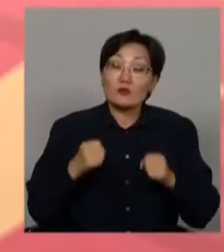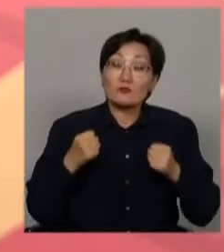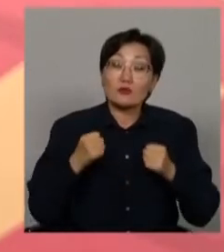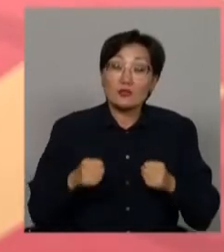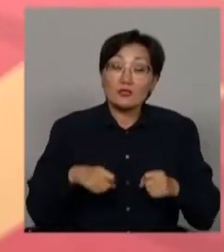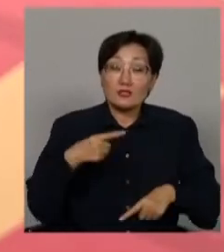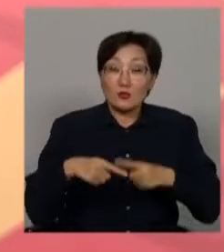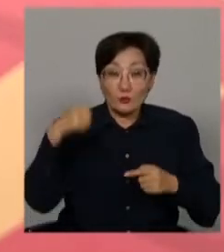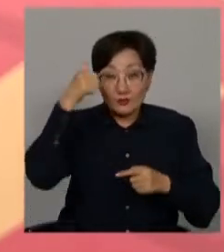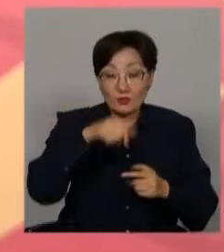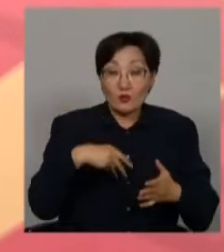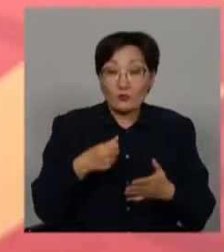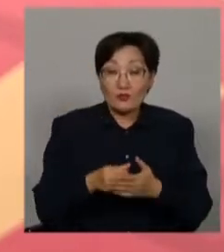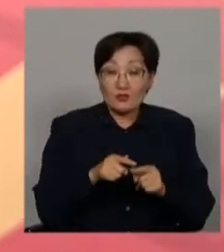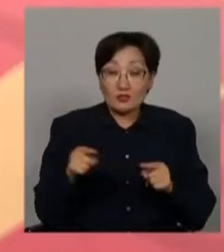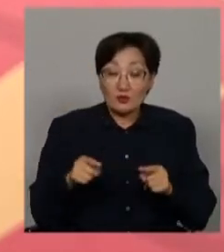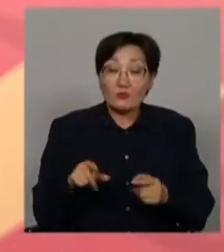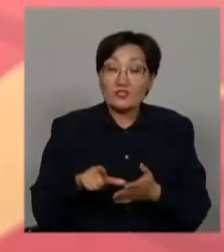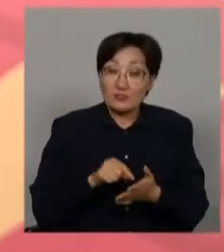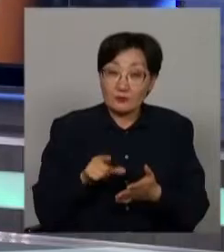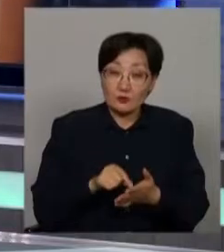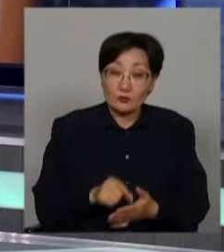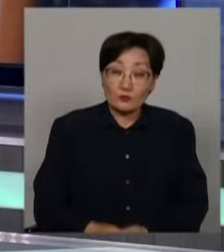рассматриваем возможность платить в течение года стипендию.